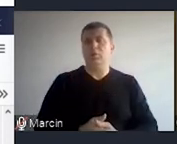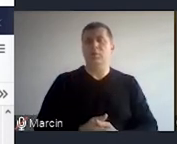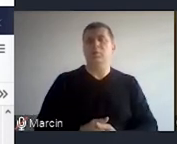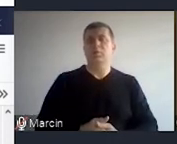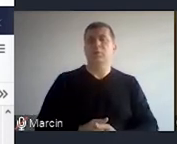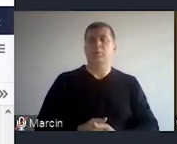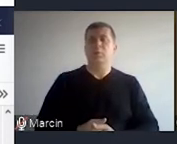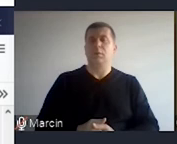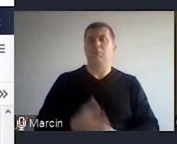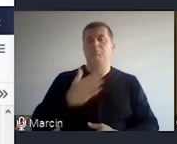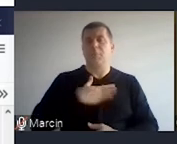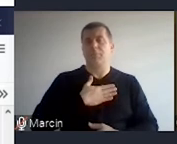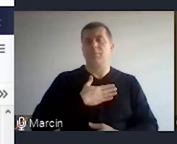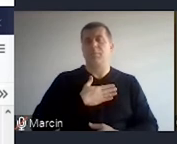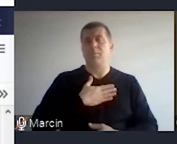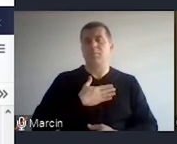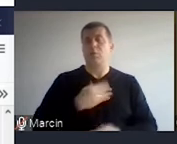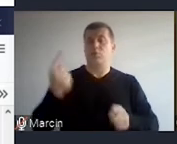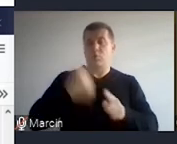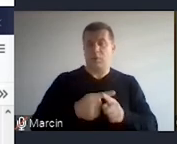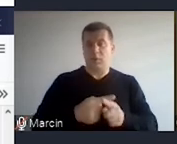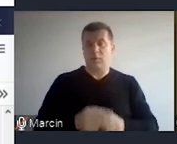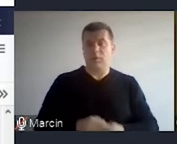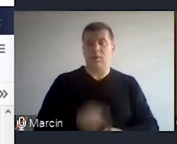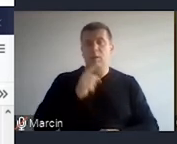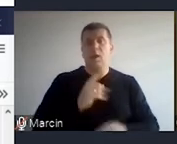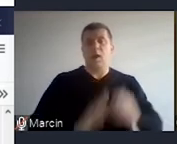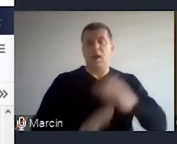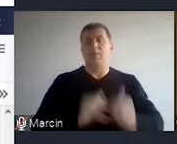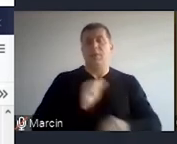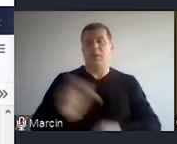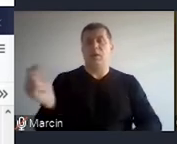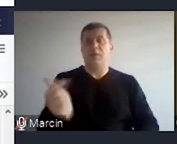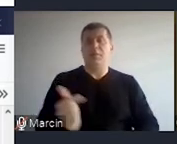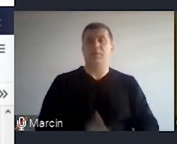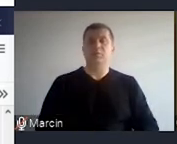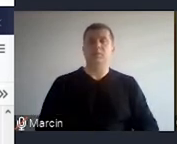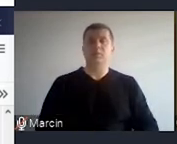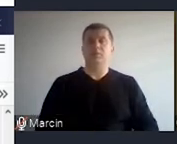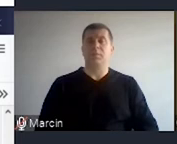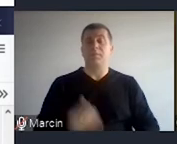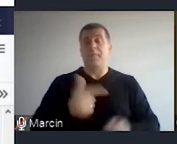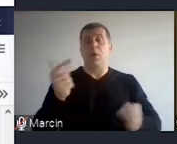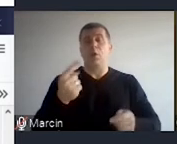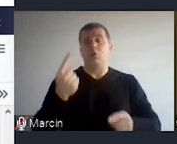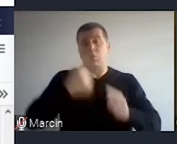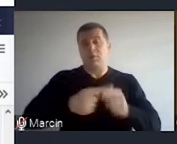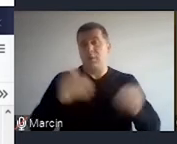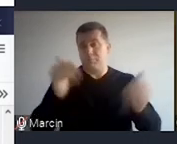kiedy mamy dodatek, ten limit obowiązuje. Bo dodatek może